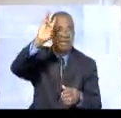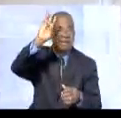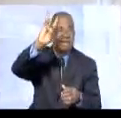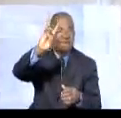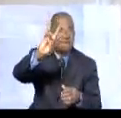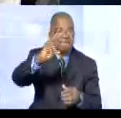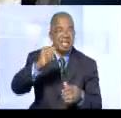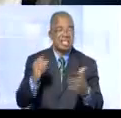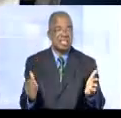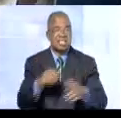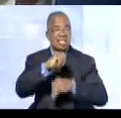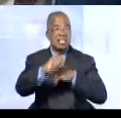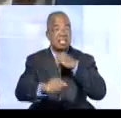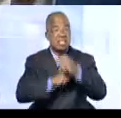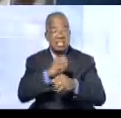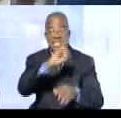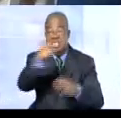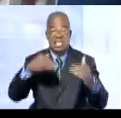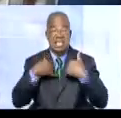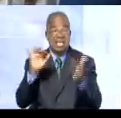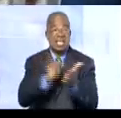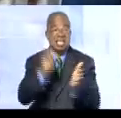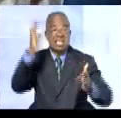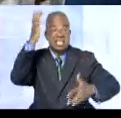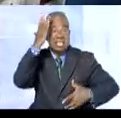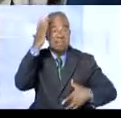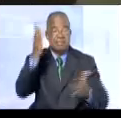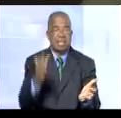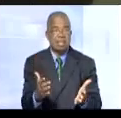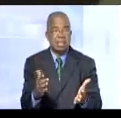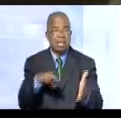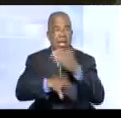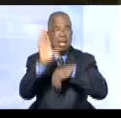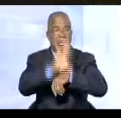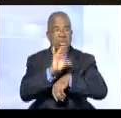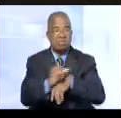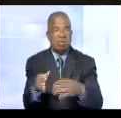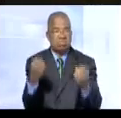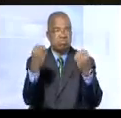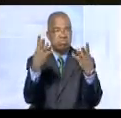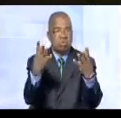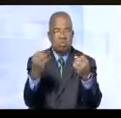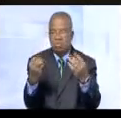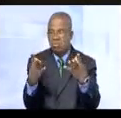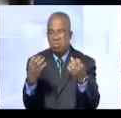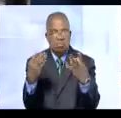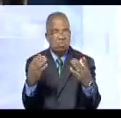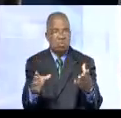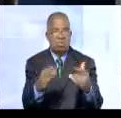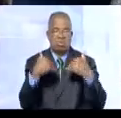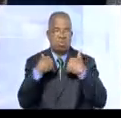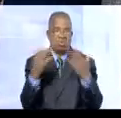suis à la piqûre. En Côte d'Ivoire, 1 million de personnes sont atteintes de diabète avec 1 000 nouveaux cas dépistés chaque année.